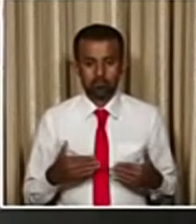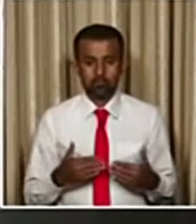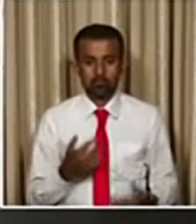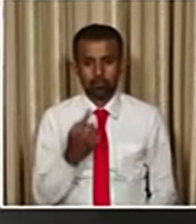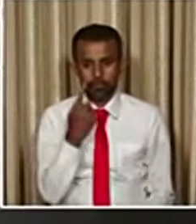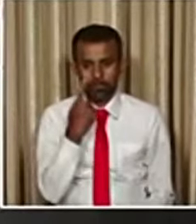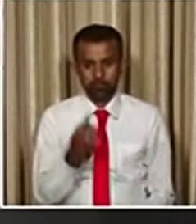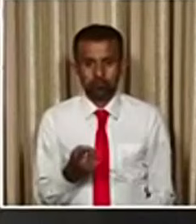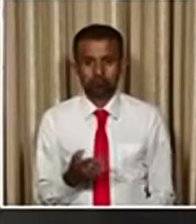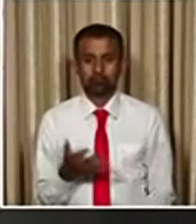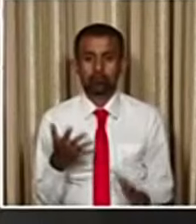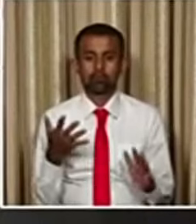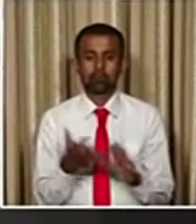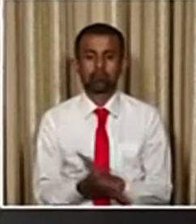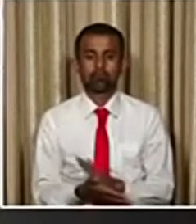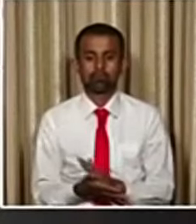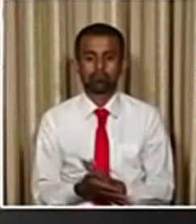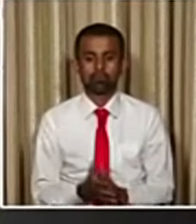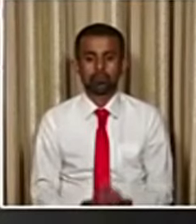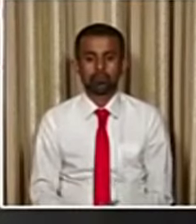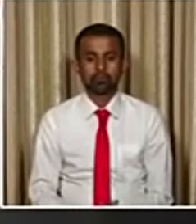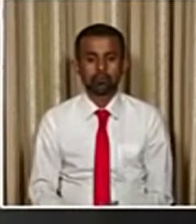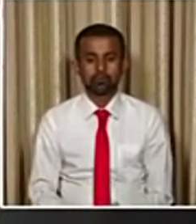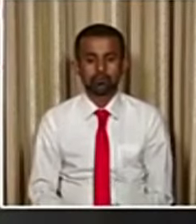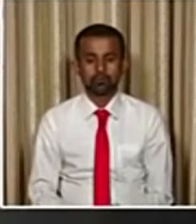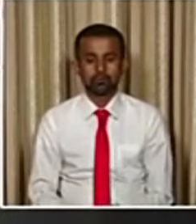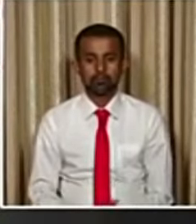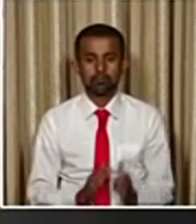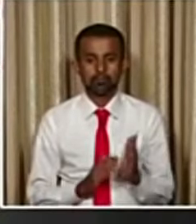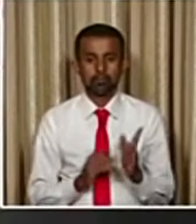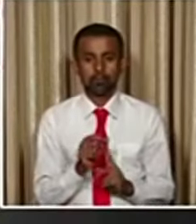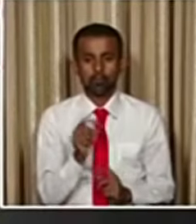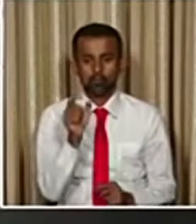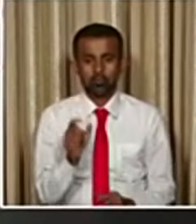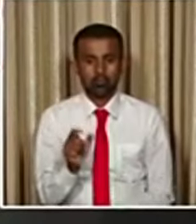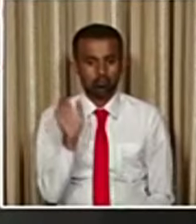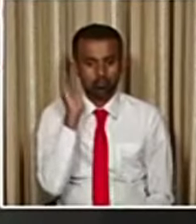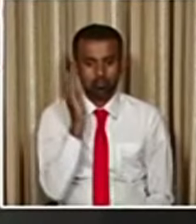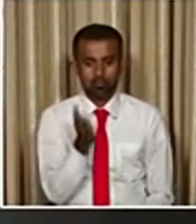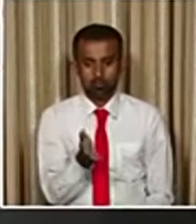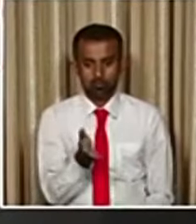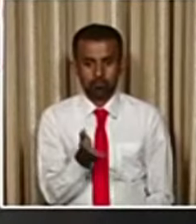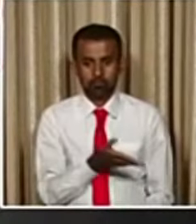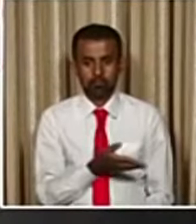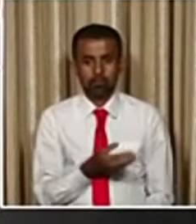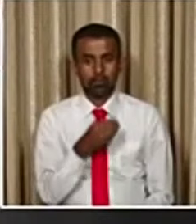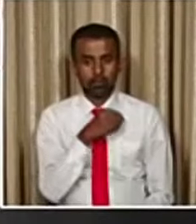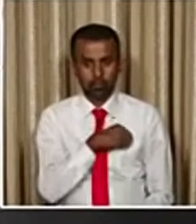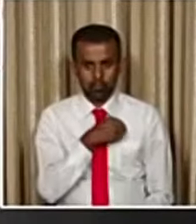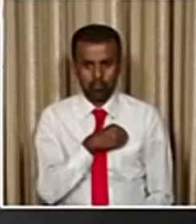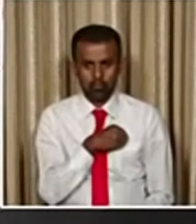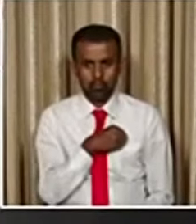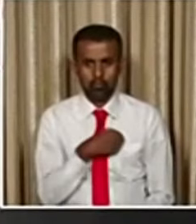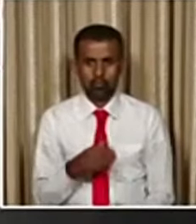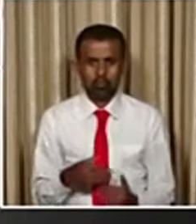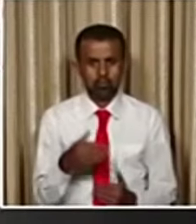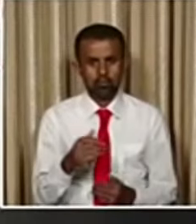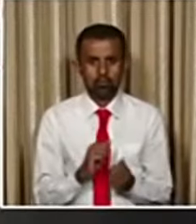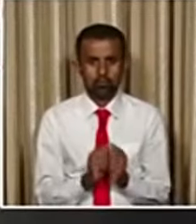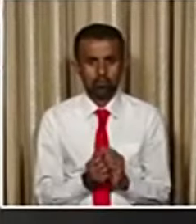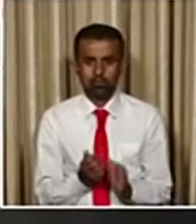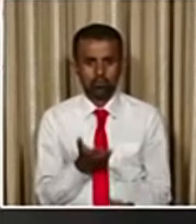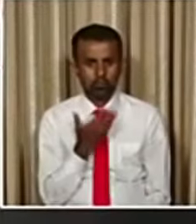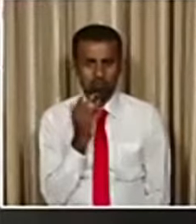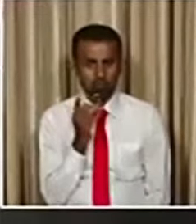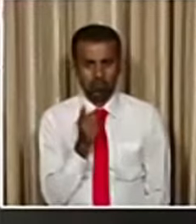ದಕ್ಕಿನೋ ಮೇವ ತಮಾಯಿ ವರದಿ ತೀಂದು ಇದು ಏನಿಸಾ ಮಮ ಎಮತ್ತುಮಾಗೆ ಅಹನ್ನ ಕೆಮತಿ ಮೇವ ಲಾಭ ಲಭನ ತನಟ ಇದಿರಿಯಟ ಗಣ್ಣ